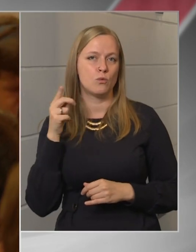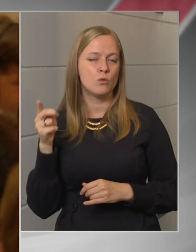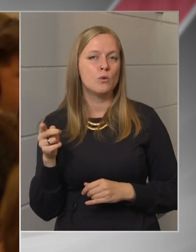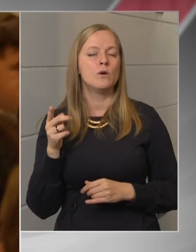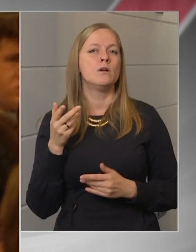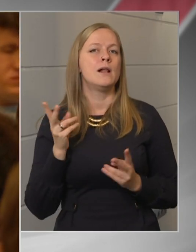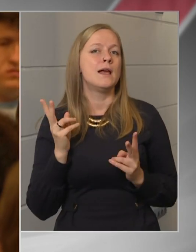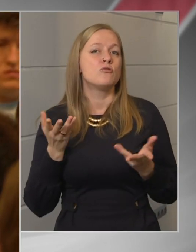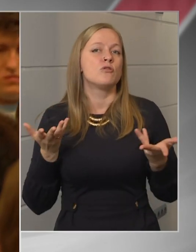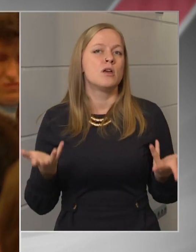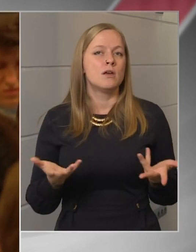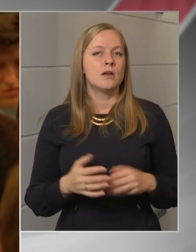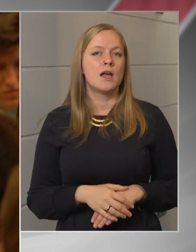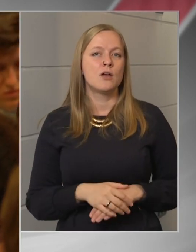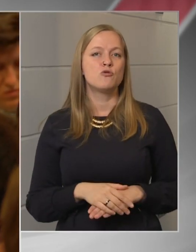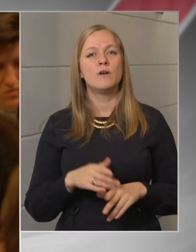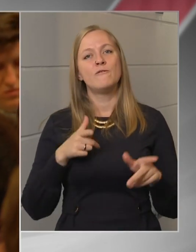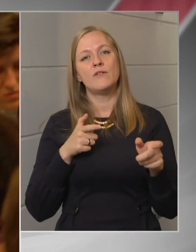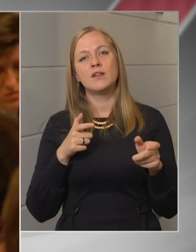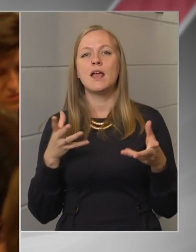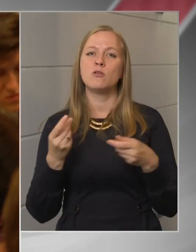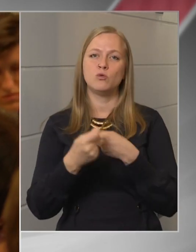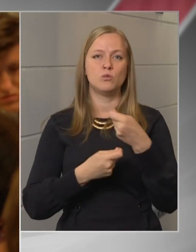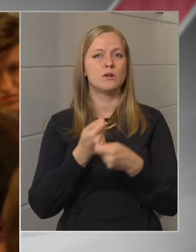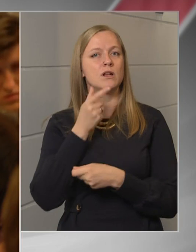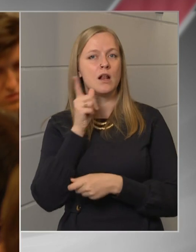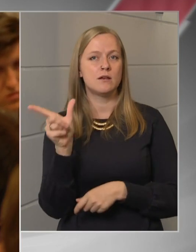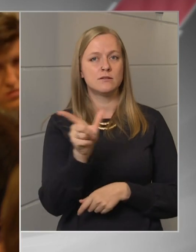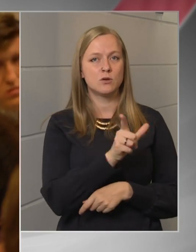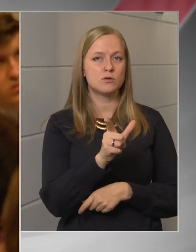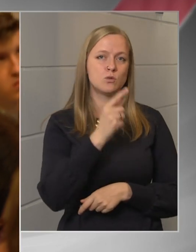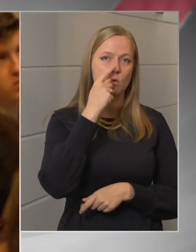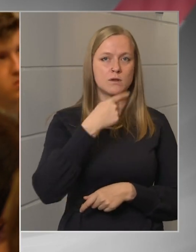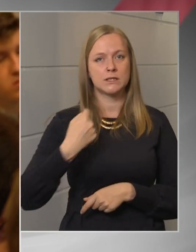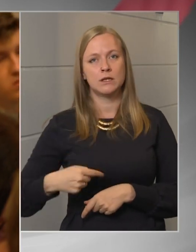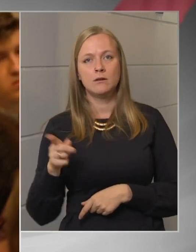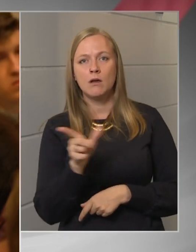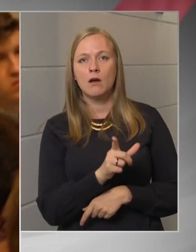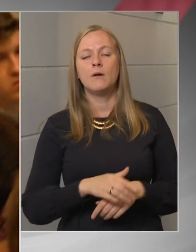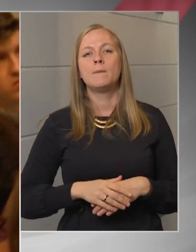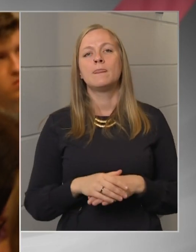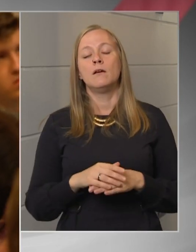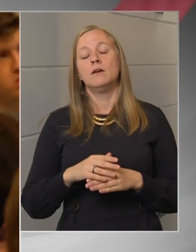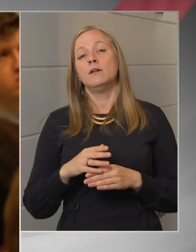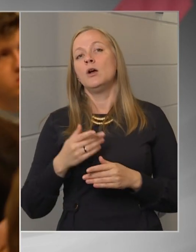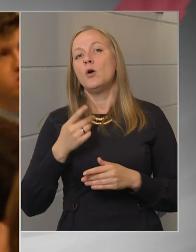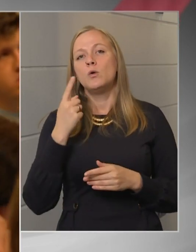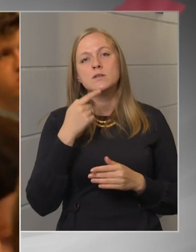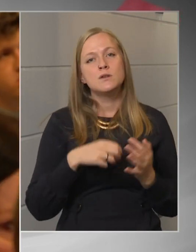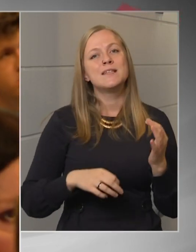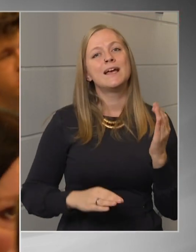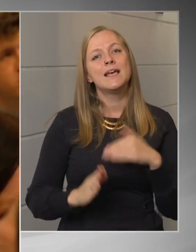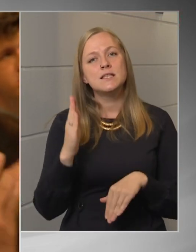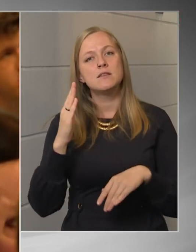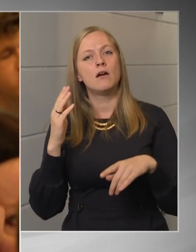lehetséges, hogy fegyverkezési együttműködés is lesz köztük. Oroszországra és Észak-Koreára érvényese az,